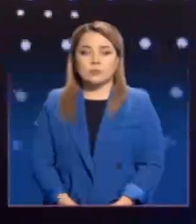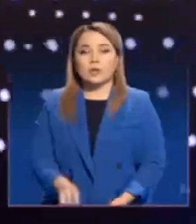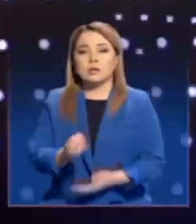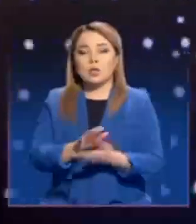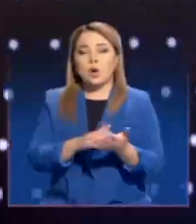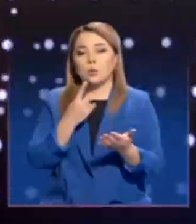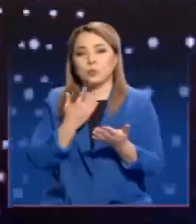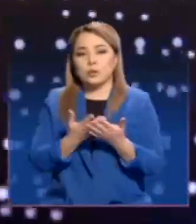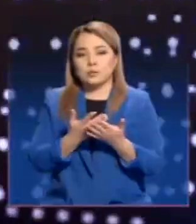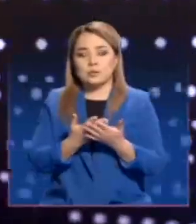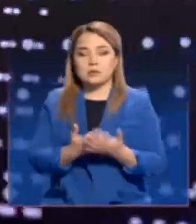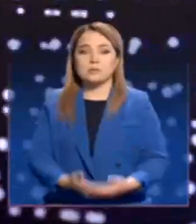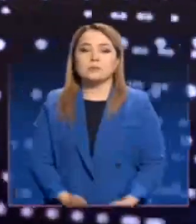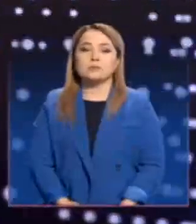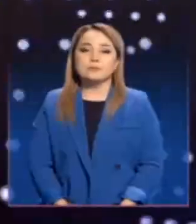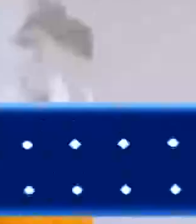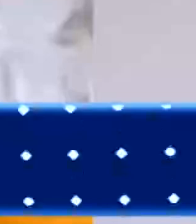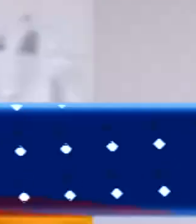Аптадан ары қарай көретініңіз.